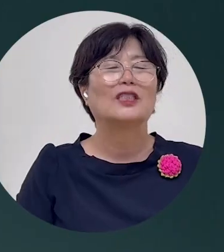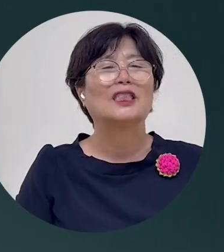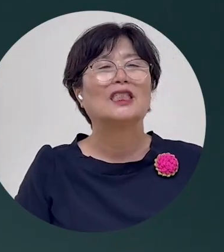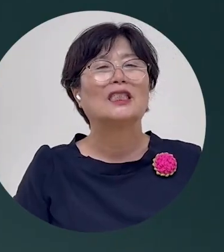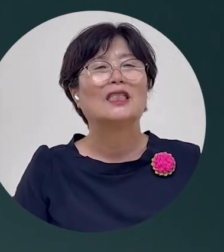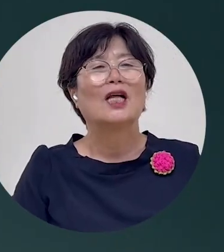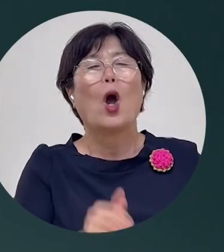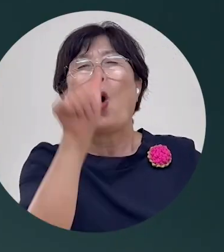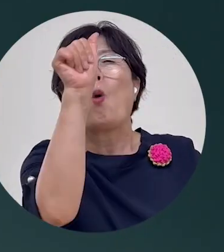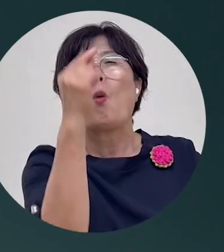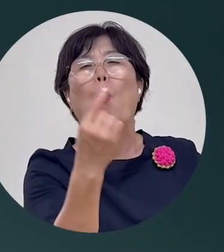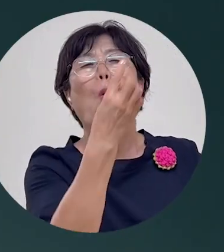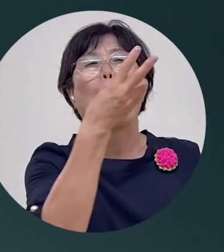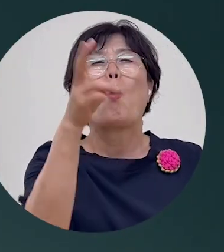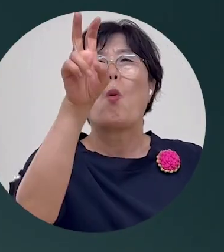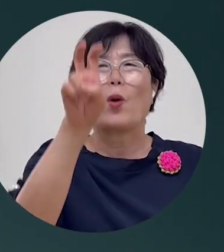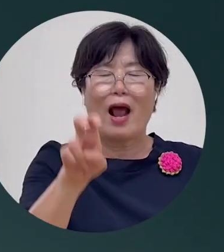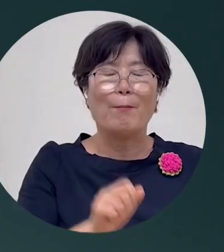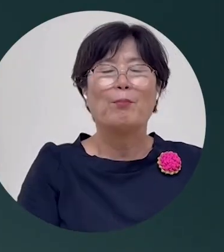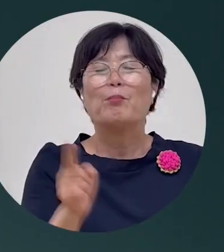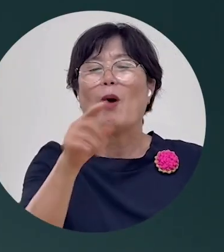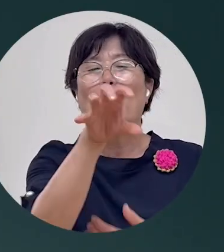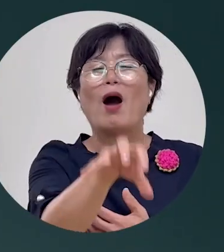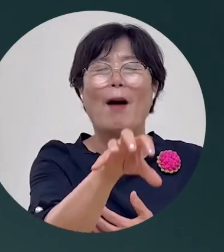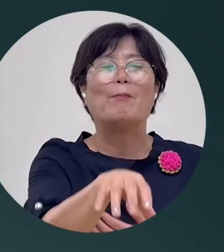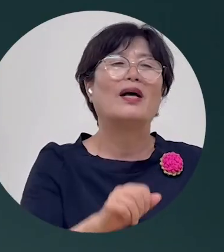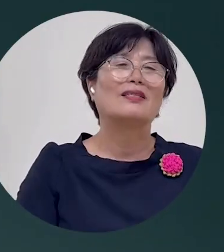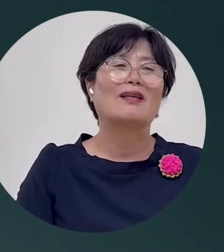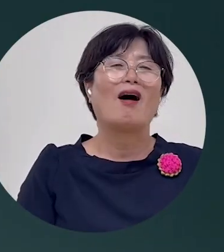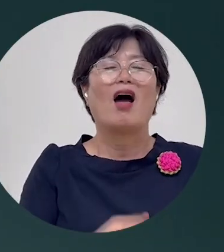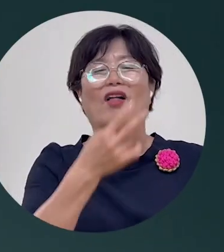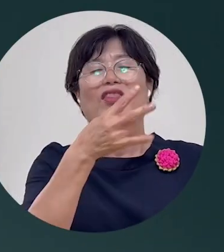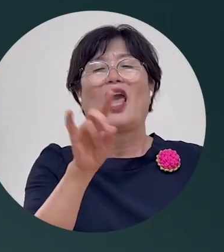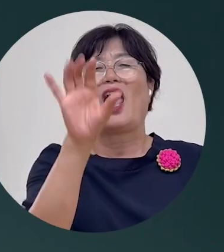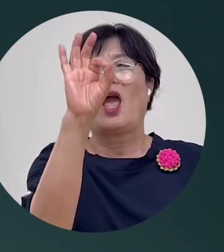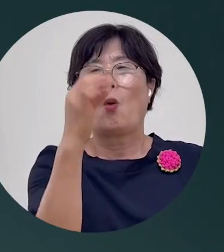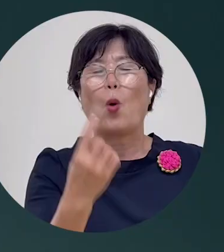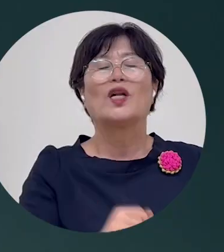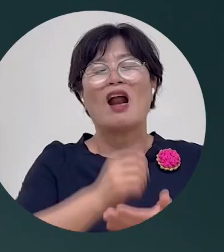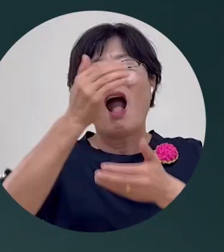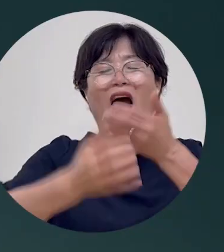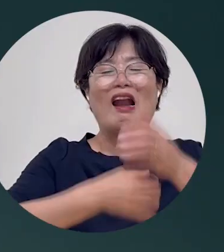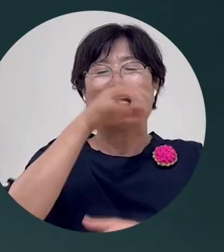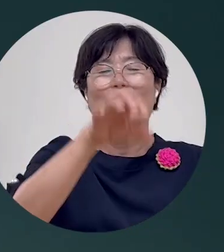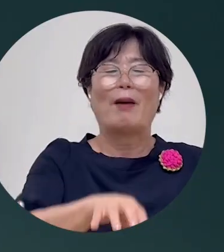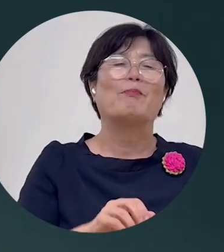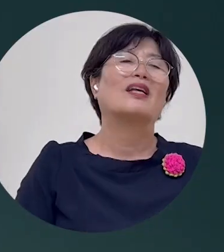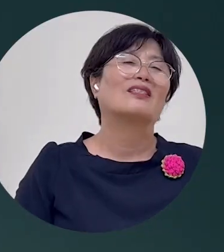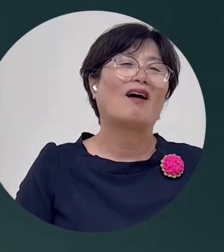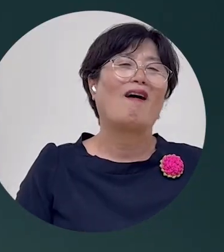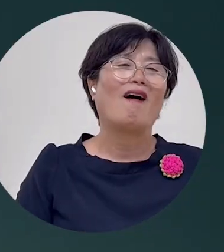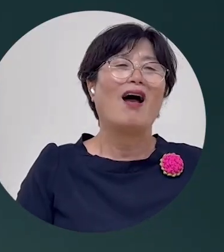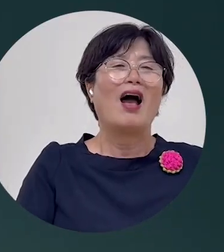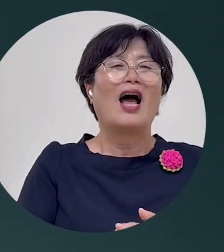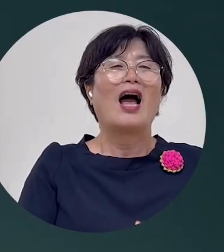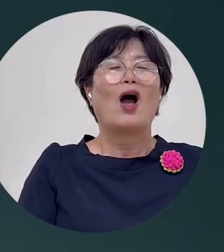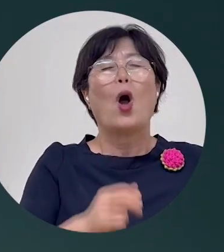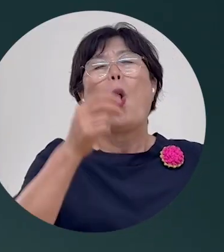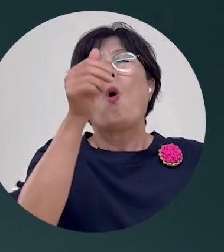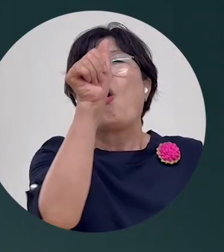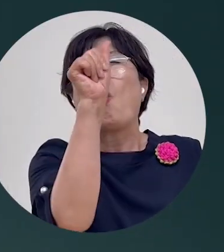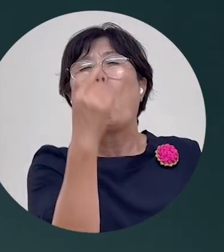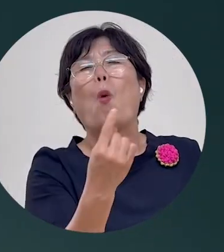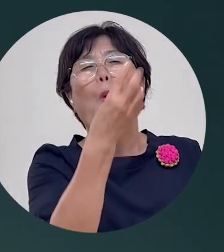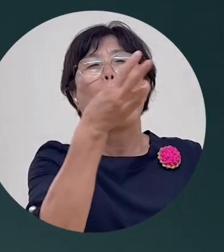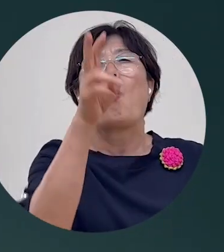라틴어인데요. 코람이라는 것은 뭐뭐 앞에서, 데오는 하나님. 그러니까 하나님 앞에서. 한번 따라서 할까요? 코람데오.